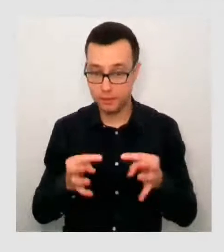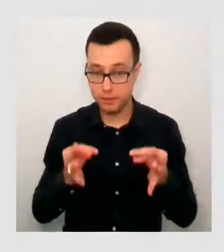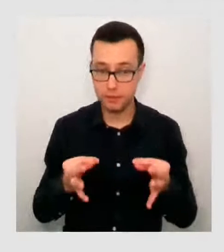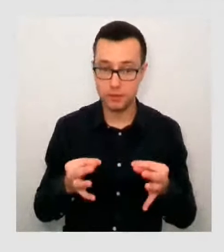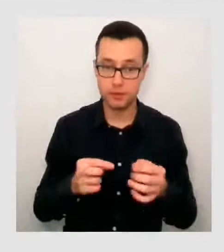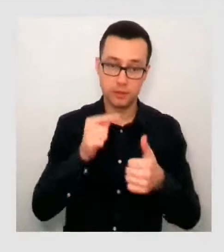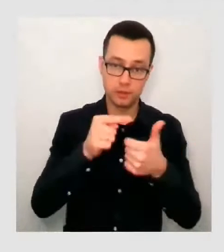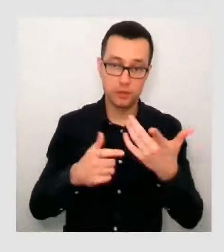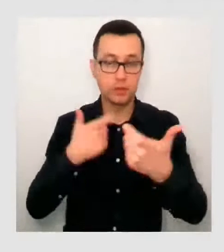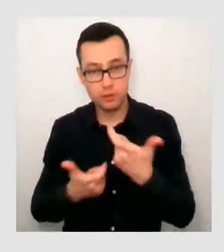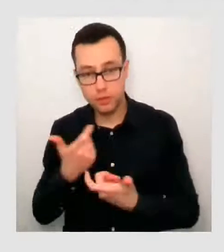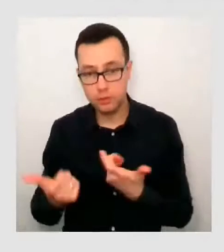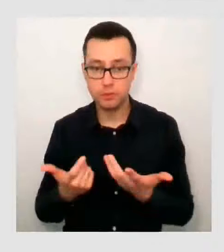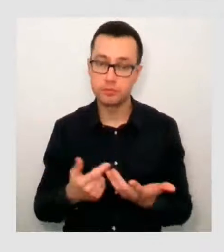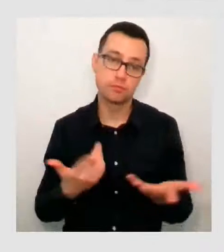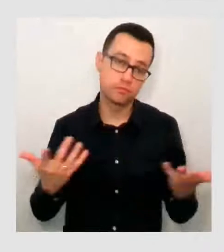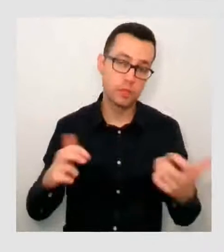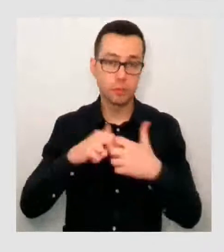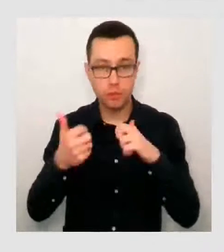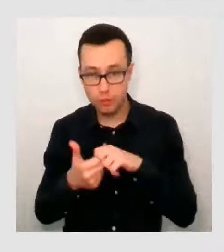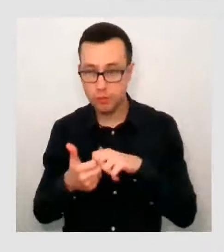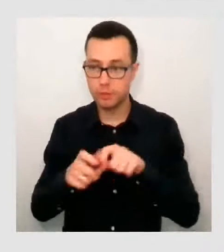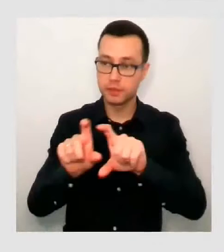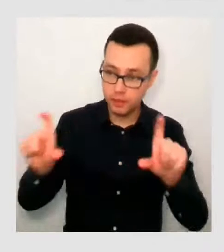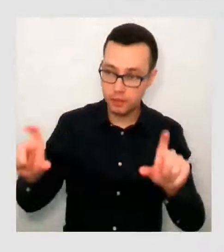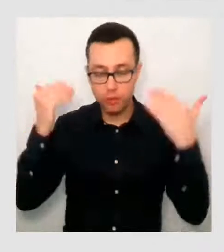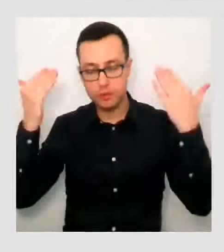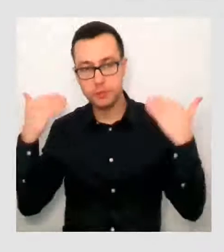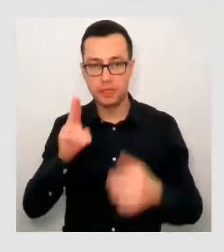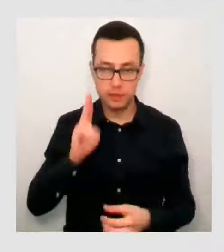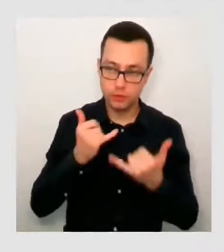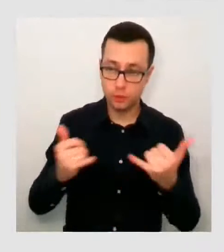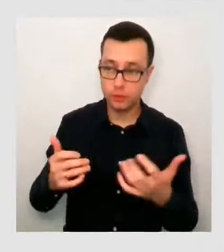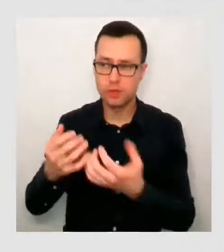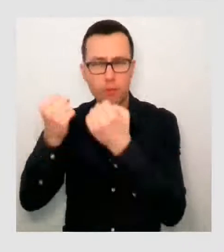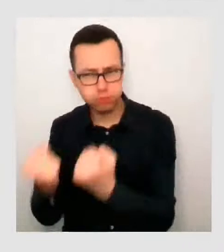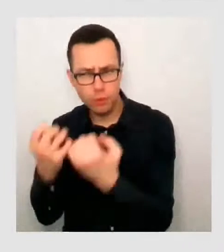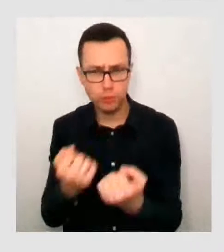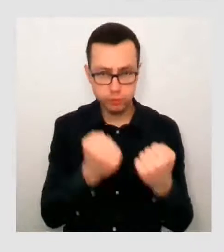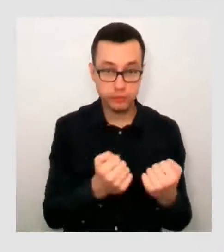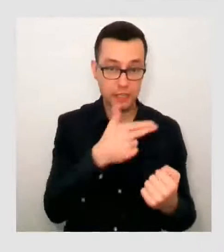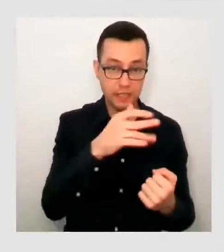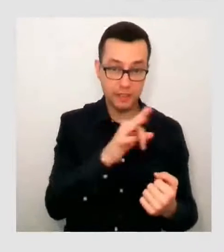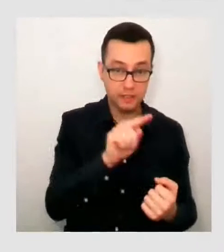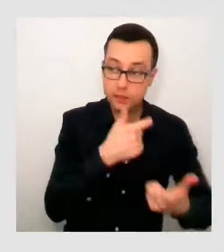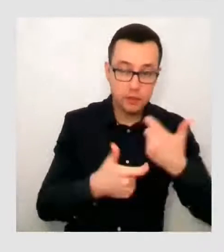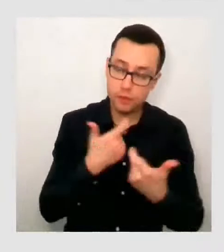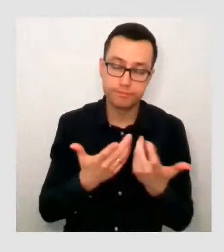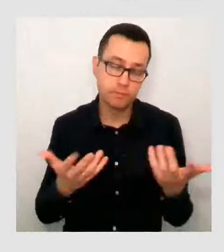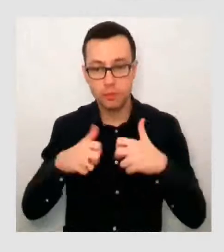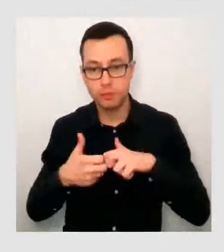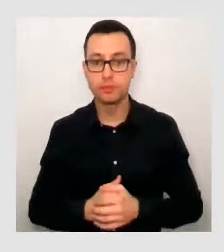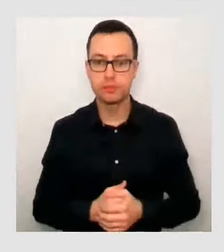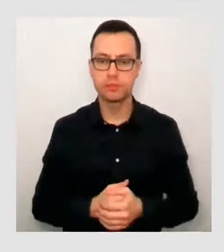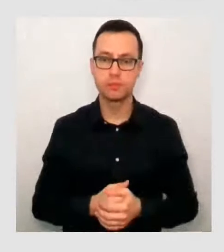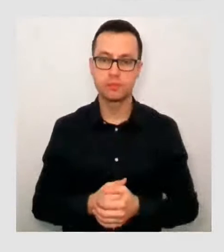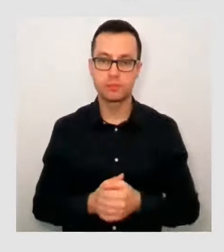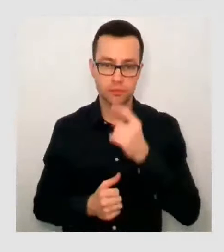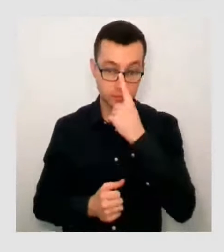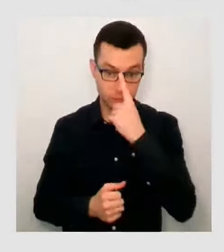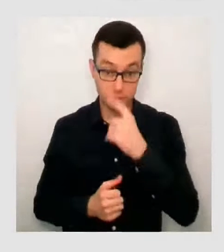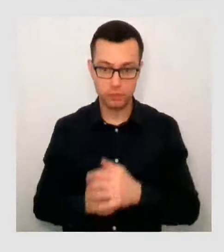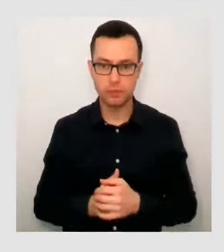nie znajduje to pokrycia w Narodowym Funduszu Zdrowia. Jakie tutaj propozycje? Jednak prosiłbym o powrót do tej prezentacji.